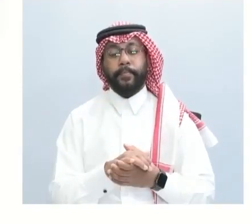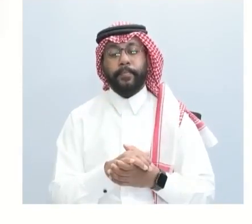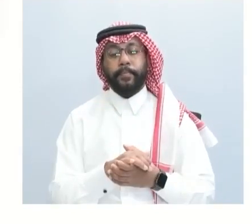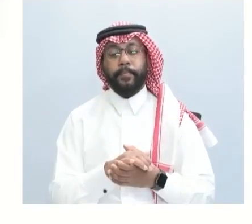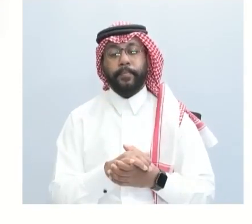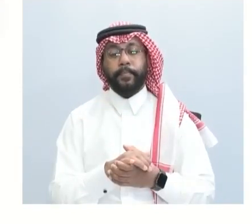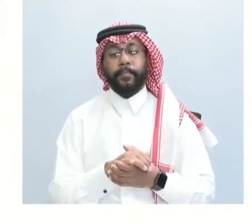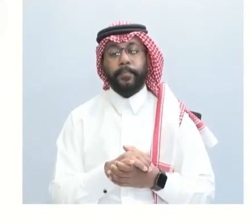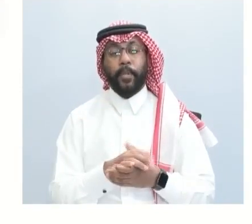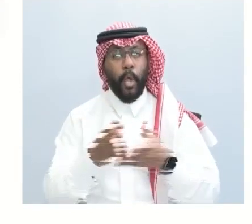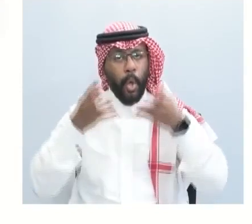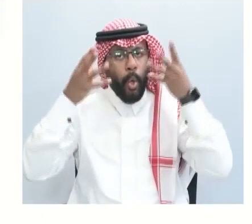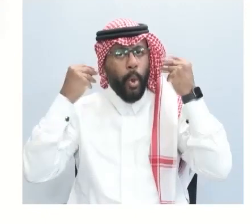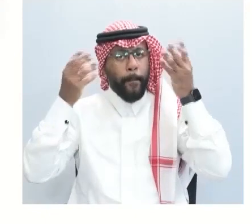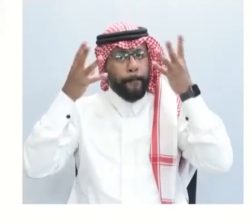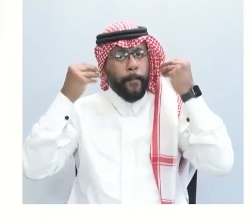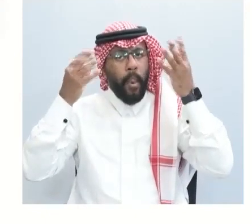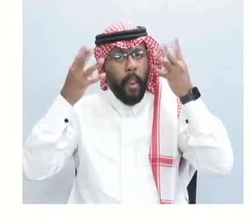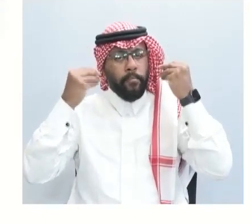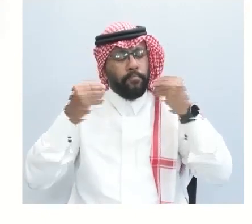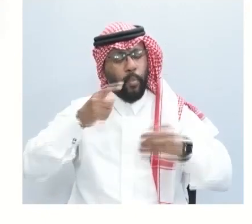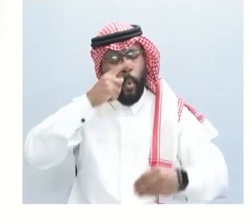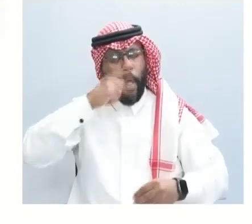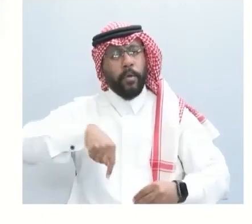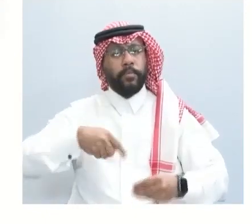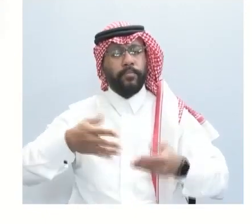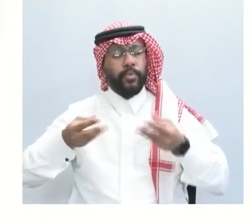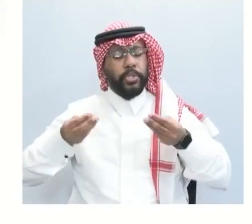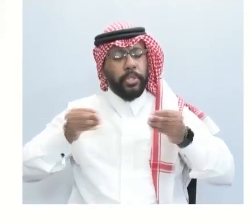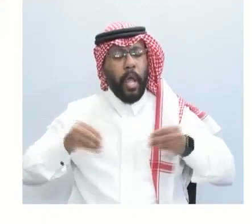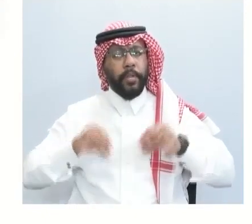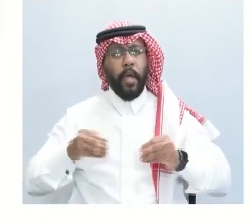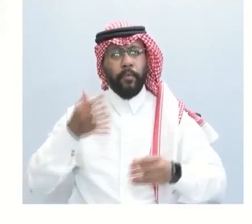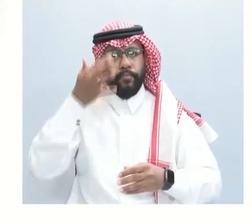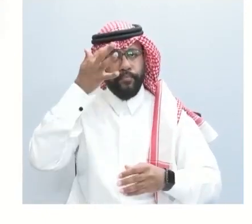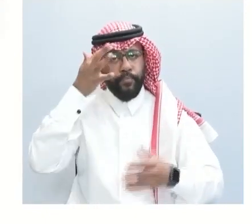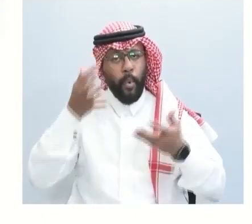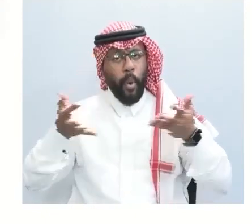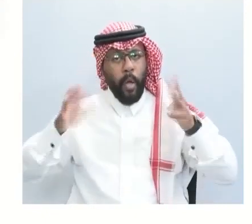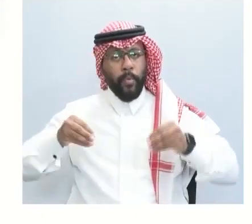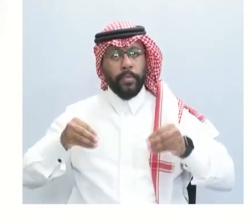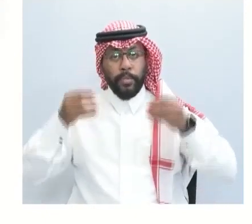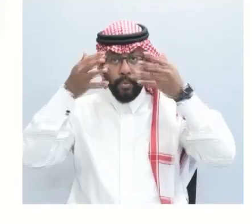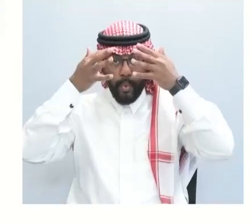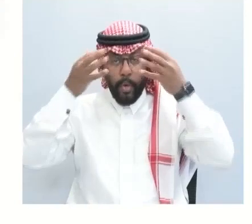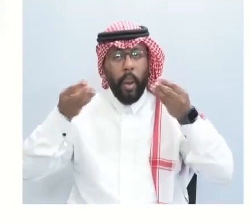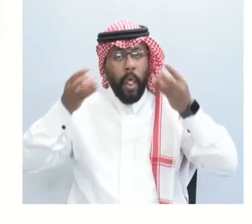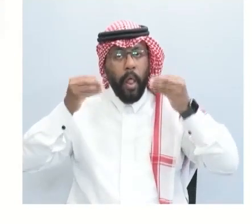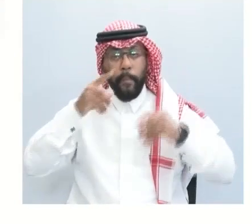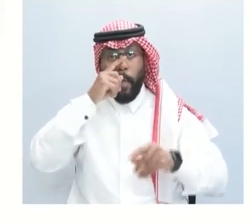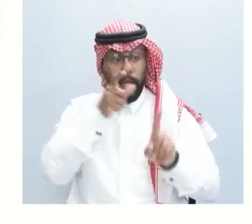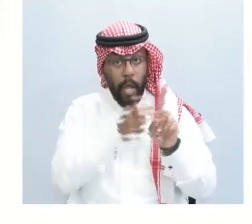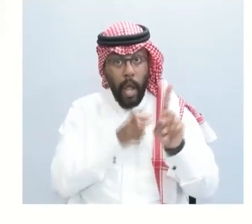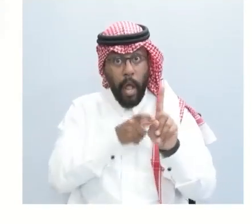وثالثا الرصيد العلمي الرصيد العلمي والزاد الثقافي الرصيد العلمي والزاد الثقافي وهذا اساس